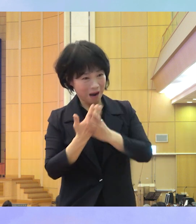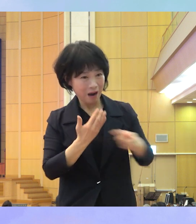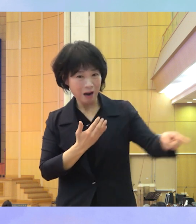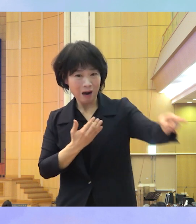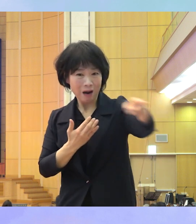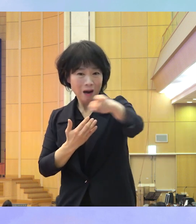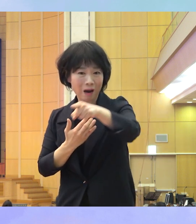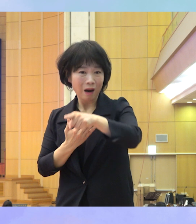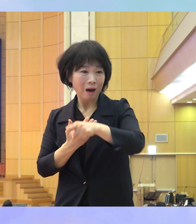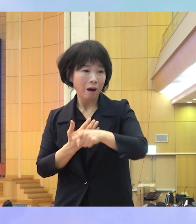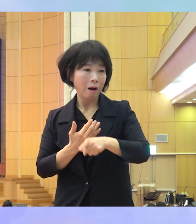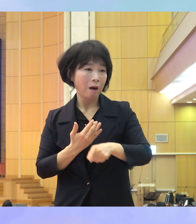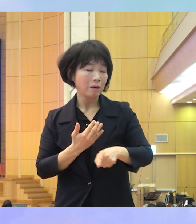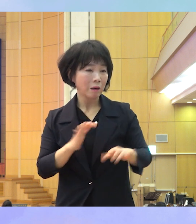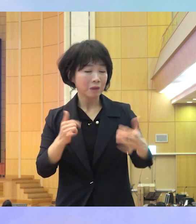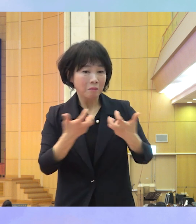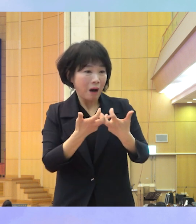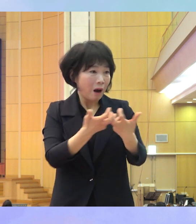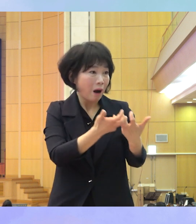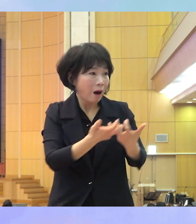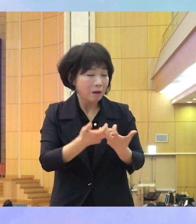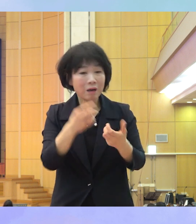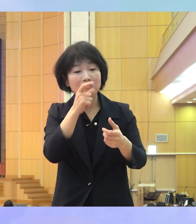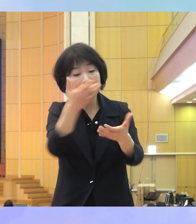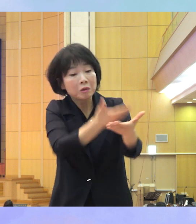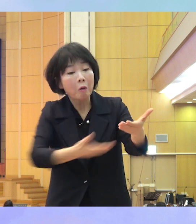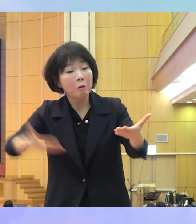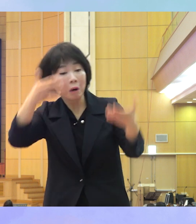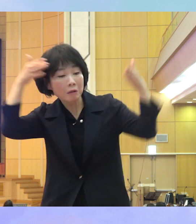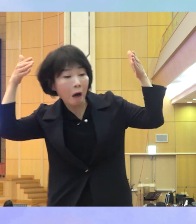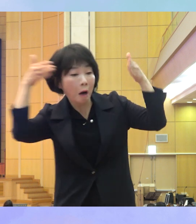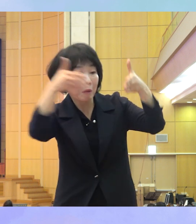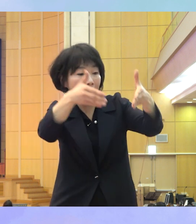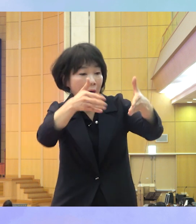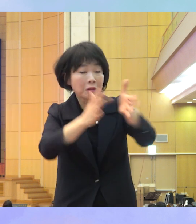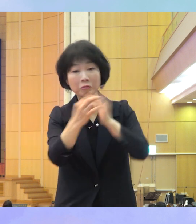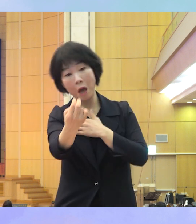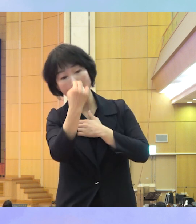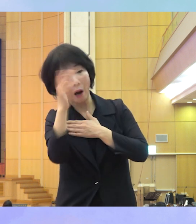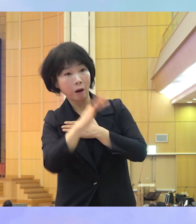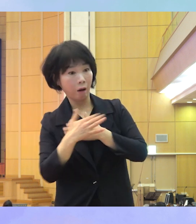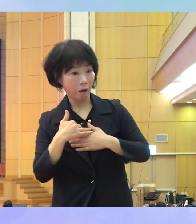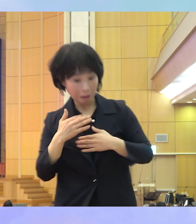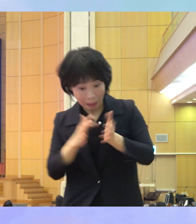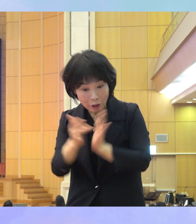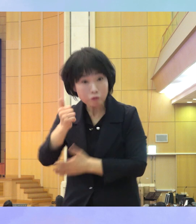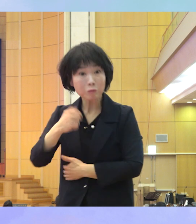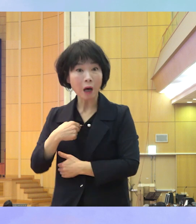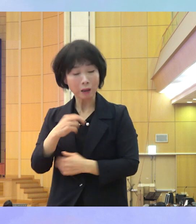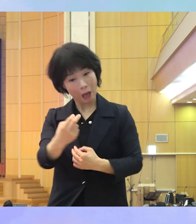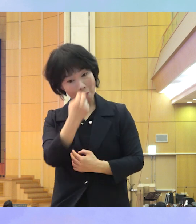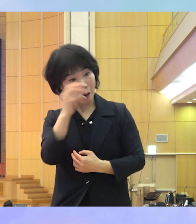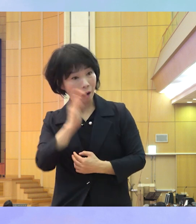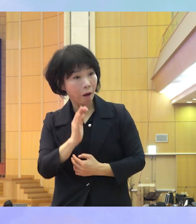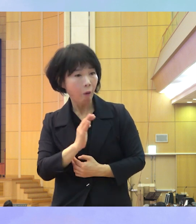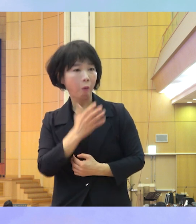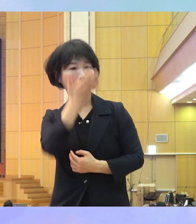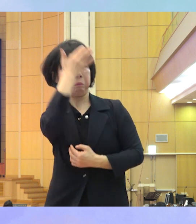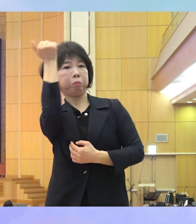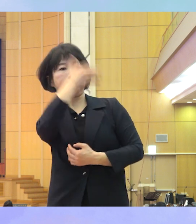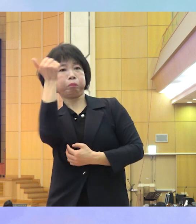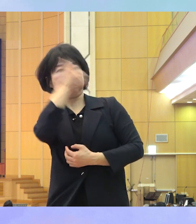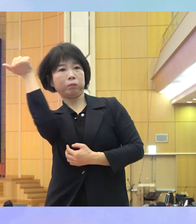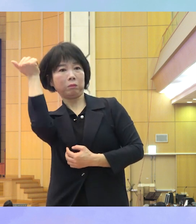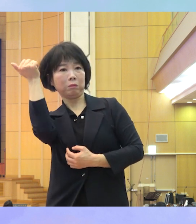다 어디만 바라봐? 베데스다 연못만 바라봐. 천사가 내려오나 내가 먼저 들어가야지. 베데스다 연못만